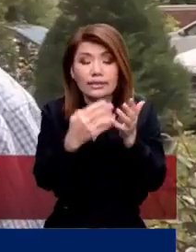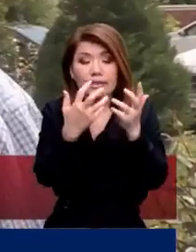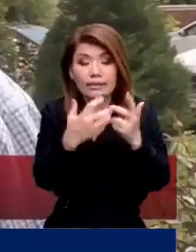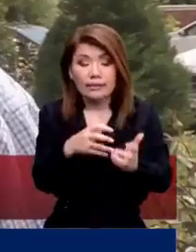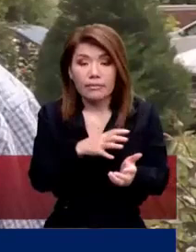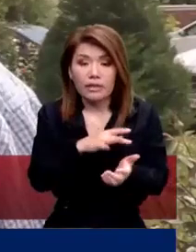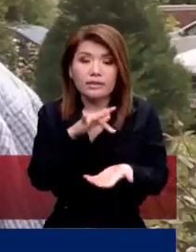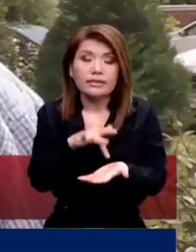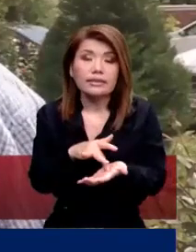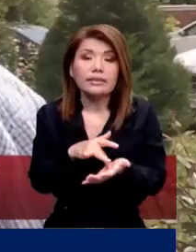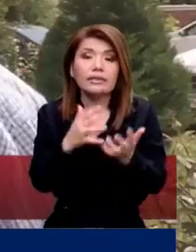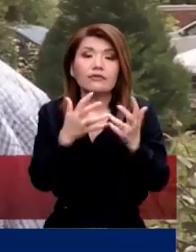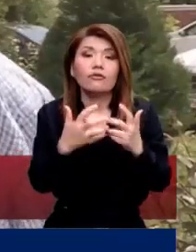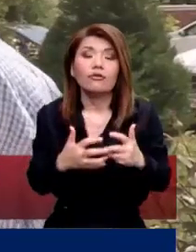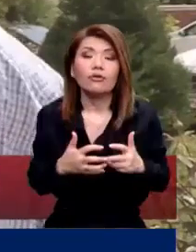бір